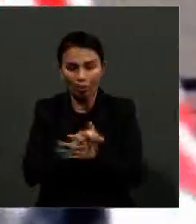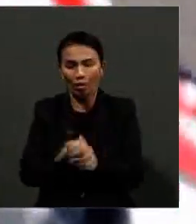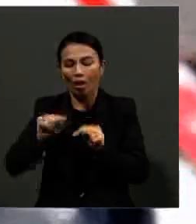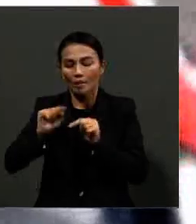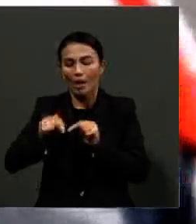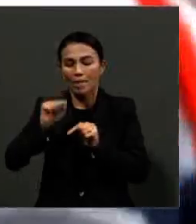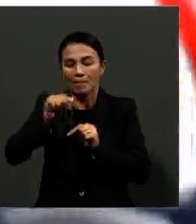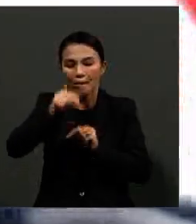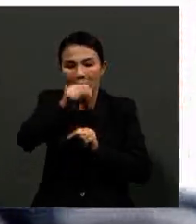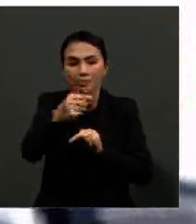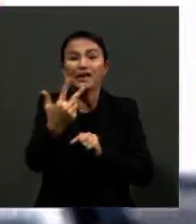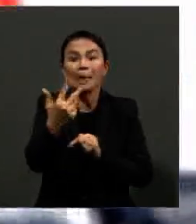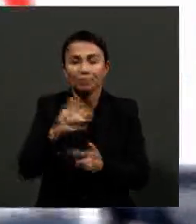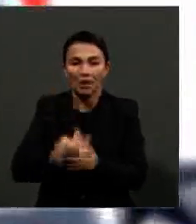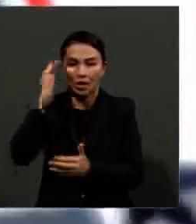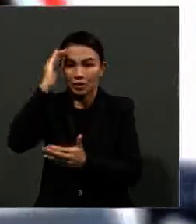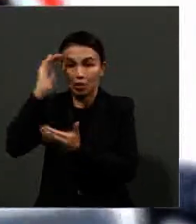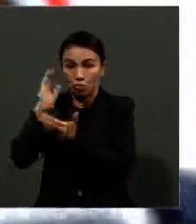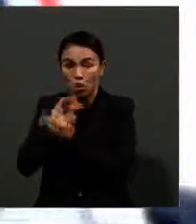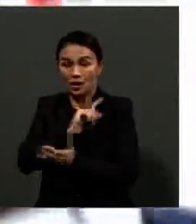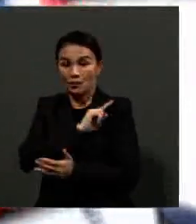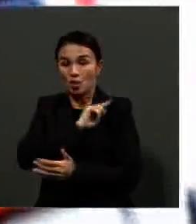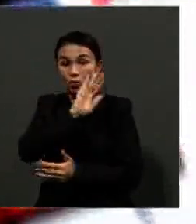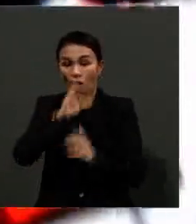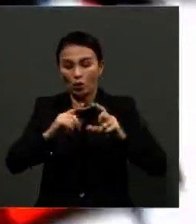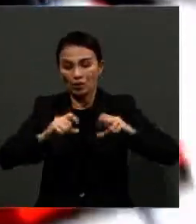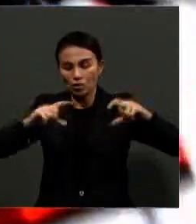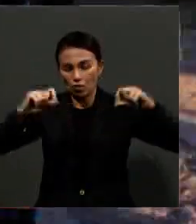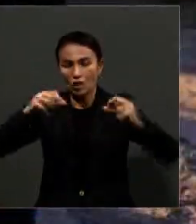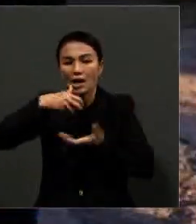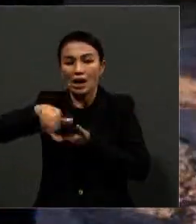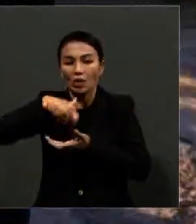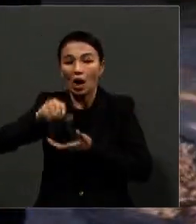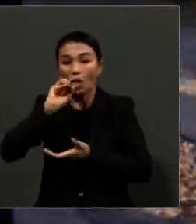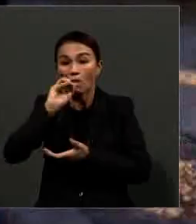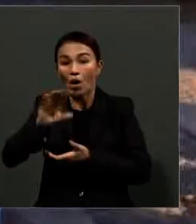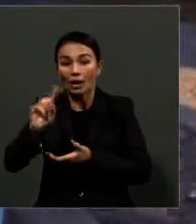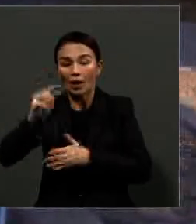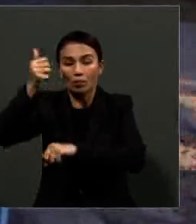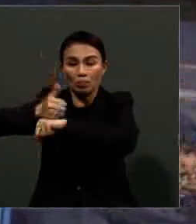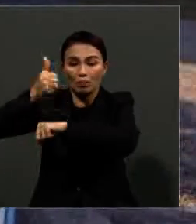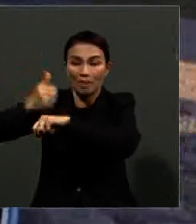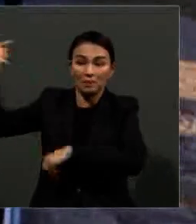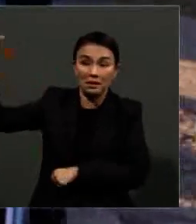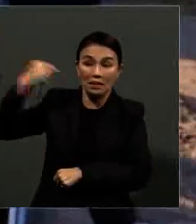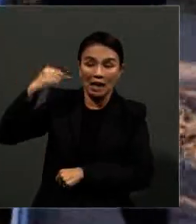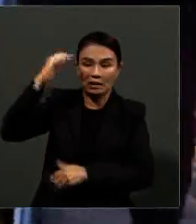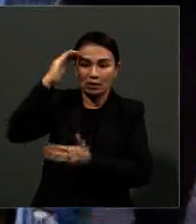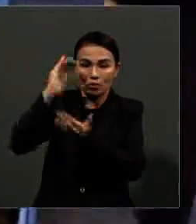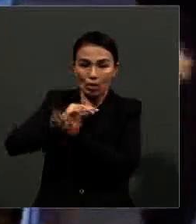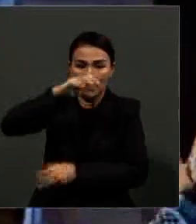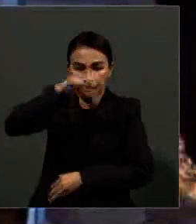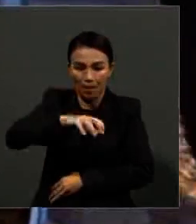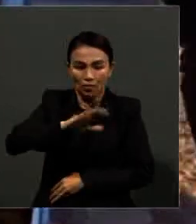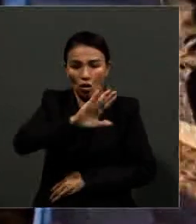สถิตสารวัตรสถานีตำรวจทางหลวงเพชรบูรณ์เล่าให้ฟังครับว่าทางผู้บังคับบัญชามีคำสั่งให้สถานีตำรวจทางหลวง 5กอง